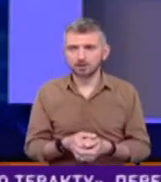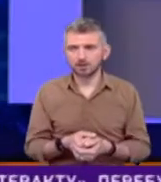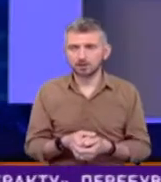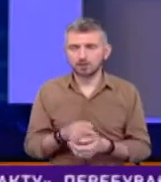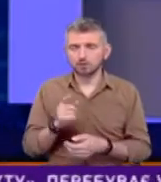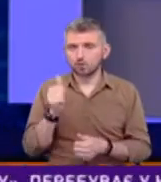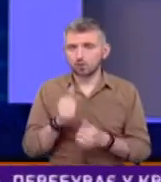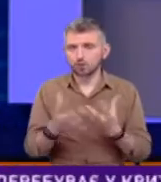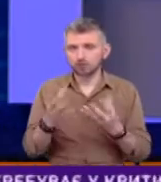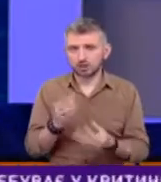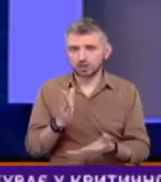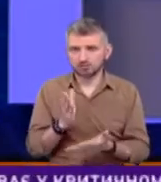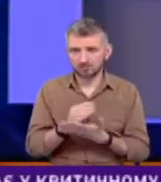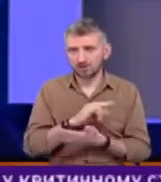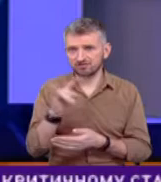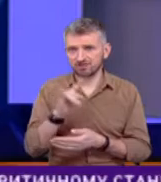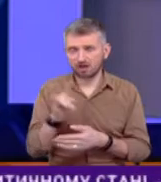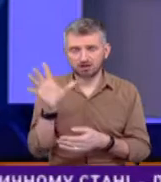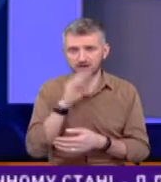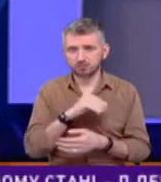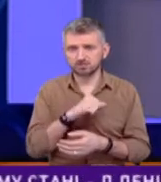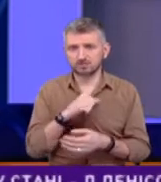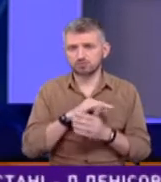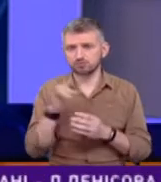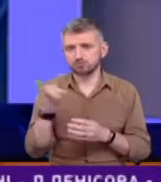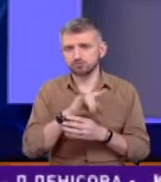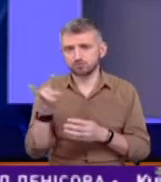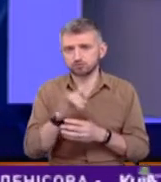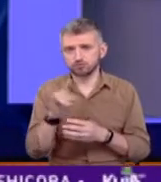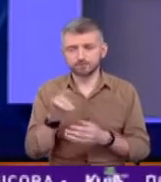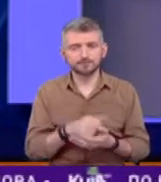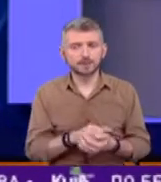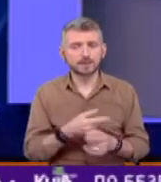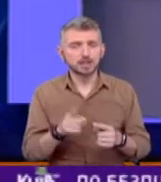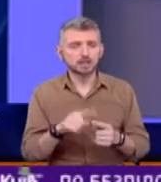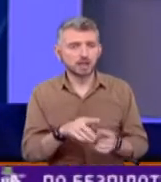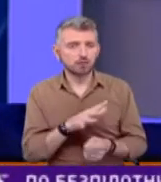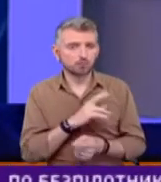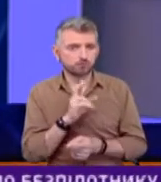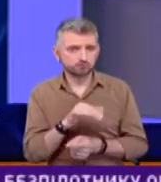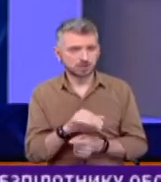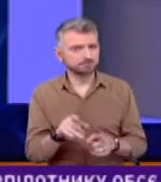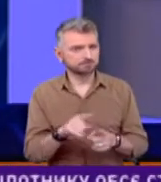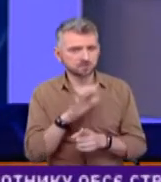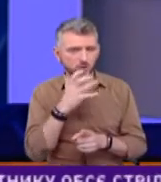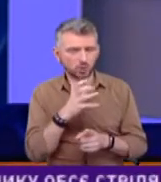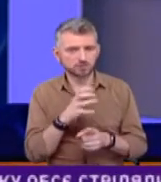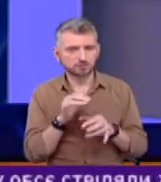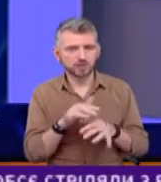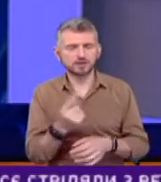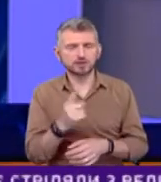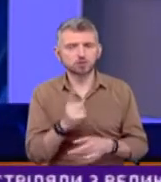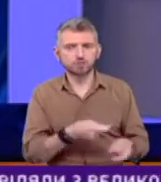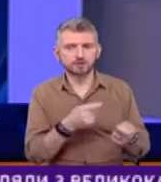можуть їздити, літак є. Ось, але це би був би такий сильно підкріплений... З дозволом на виліти, так. Підкріплений хід, бо єдине, що там привіз Бойко,